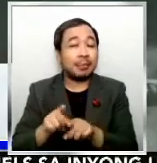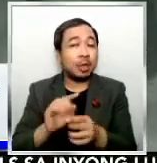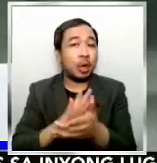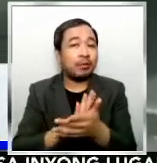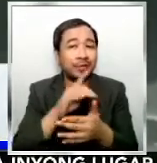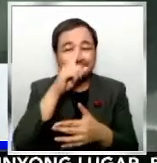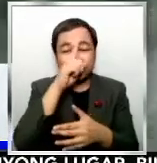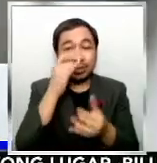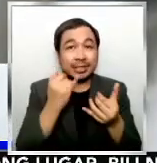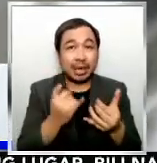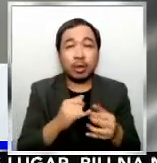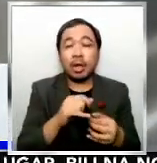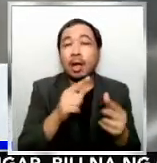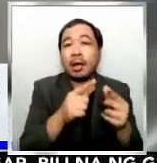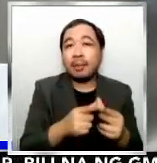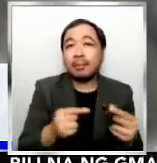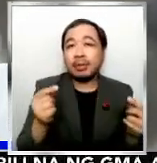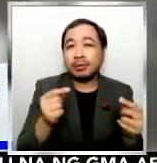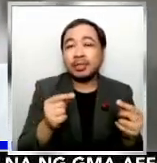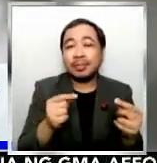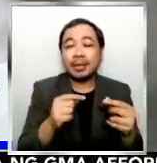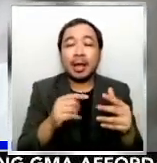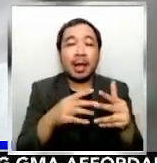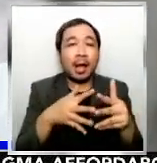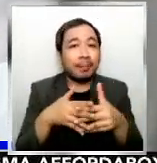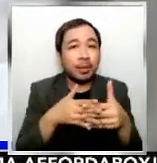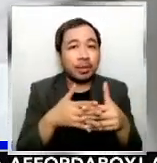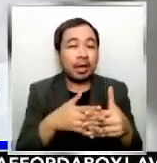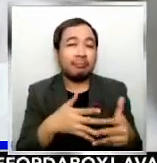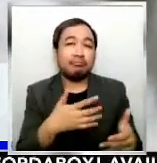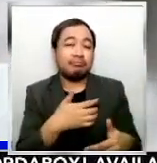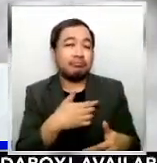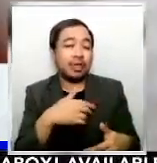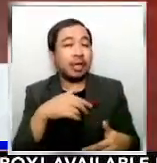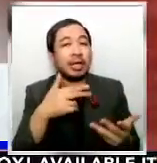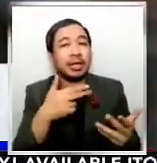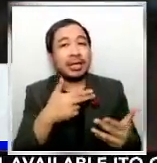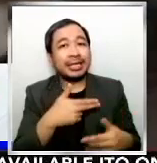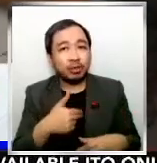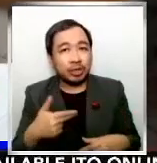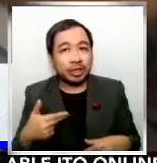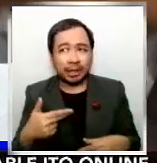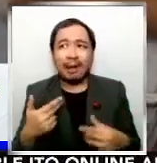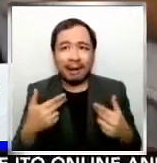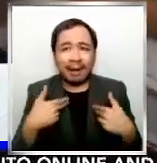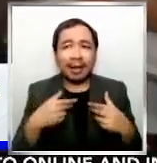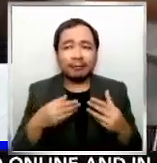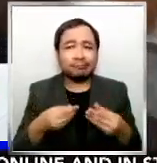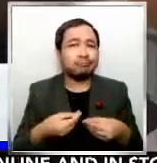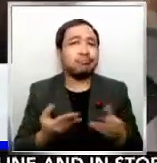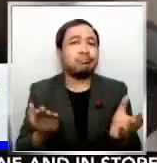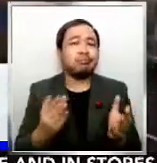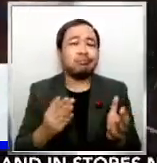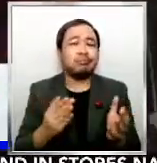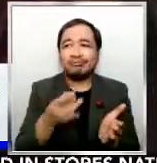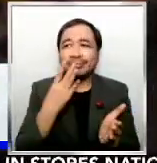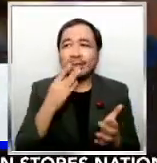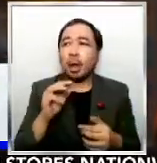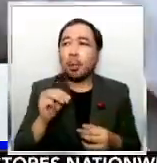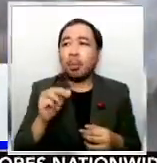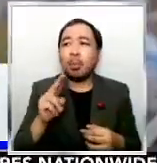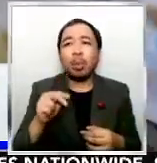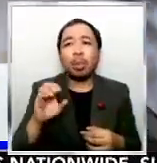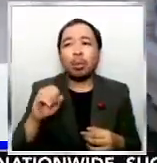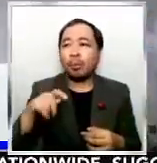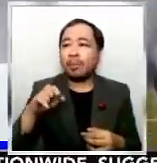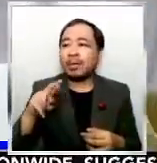Kingdom, Japan at Indonesia na nagsisiguro na ng supply nila ng Molnupiravir. Pangamba ni Soto, baka mahuli na naman daw ang Pilipinas sa